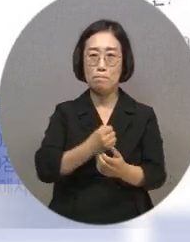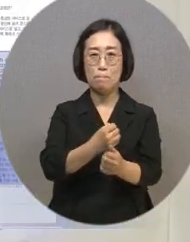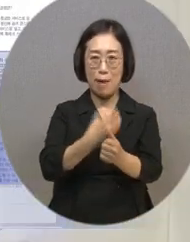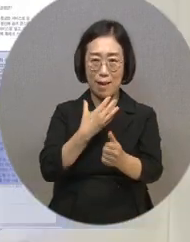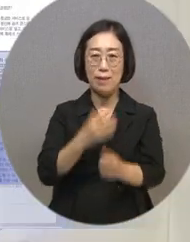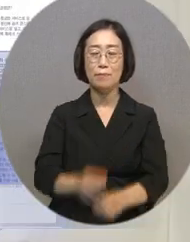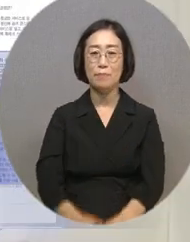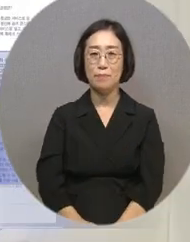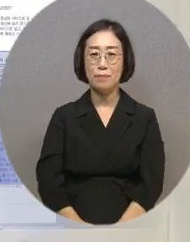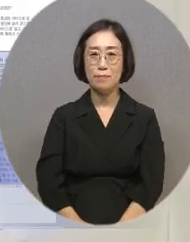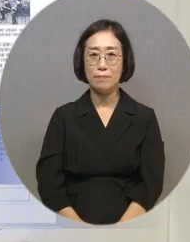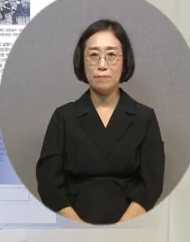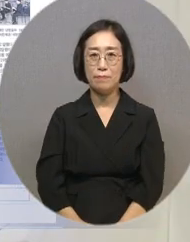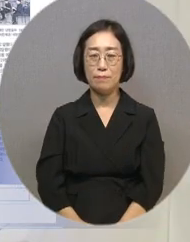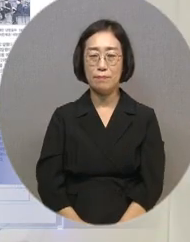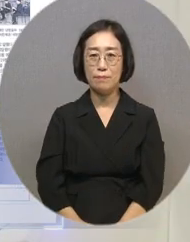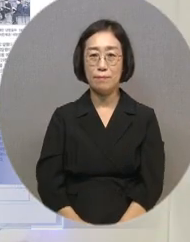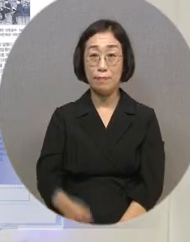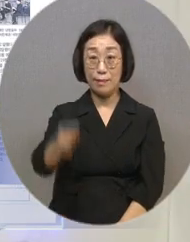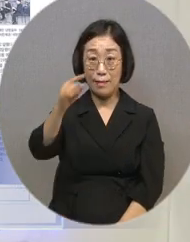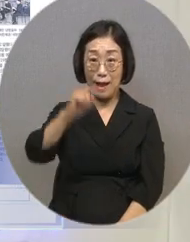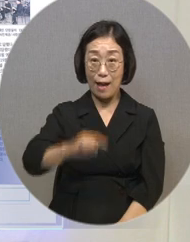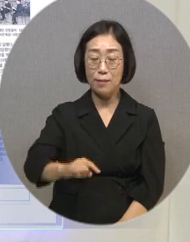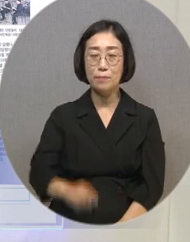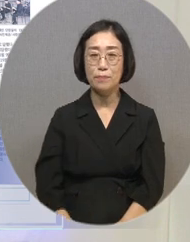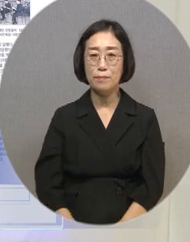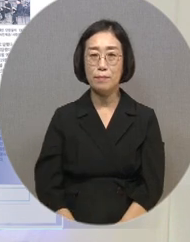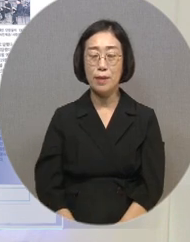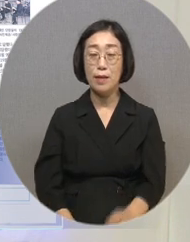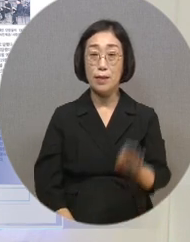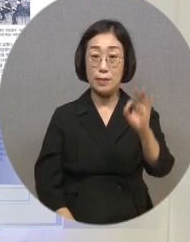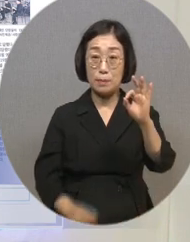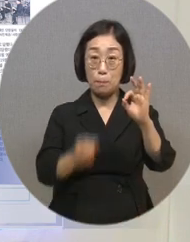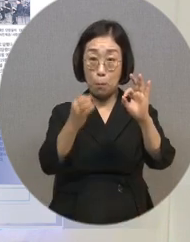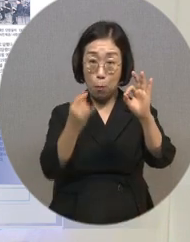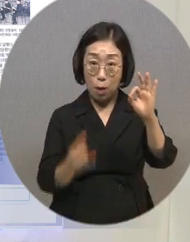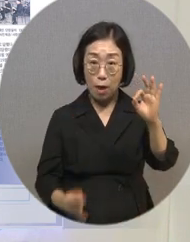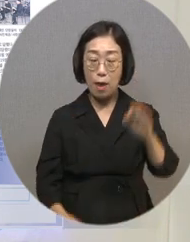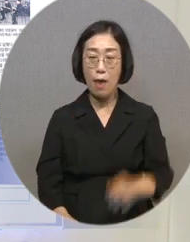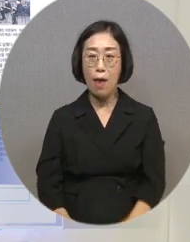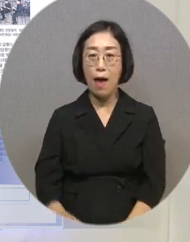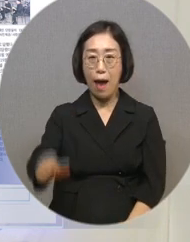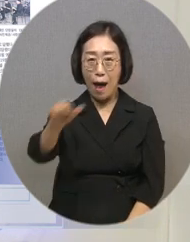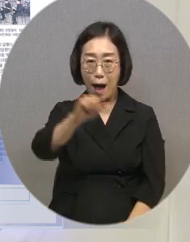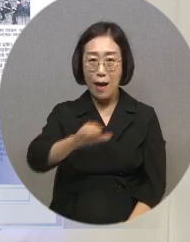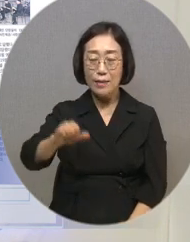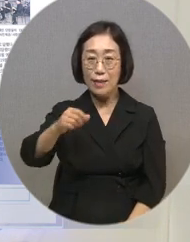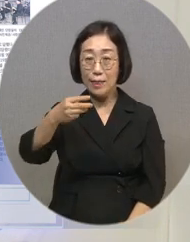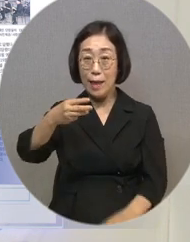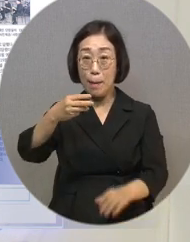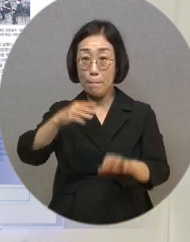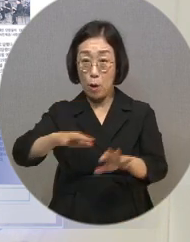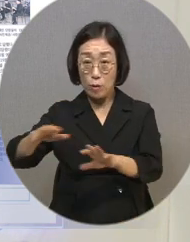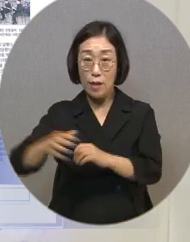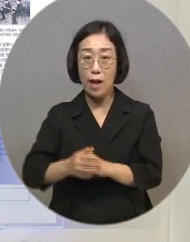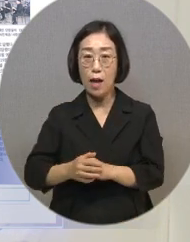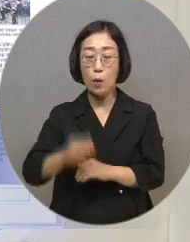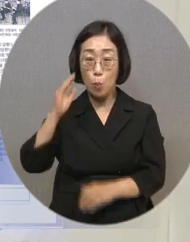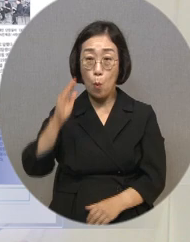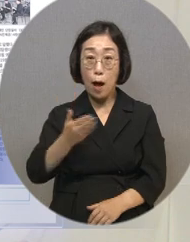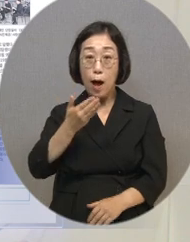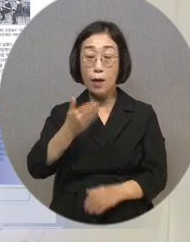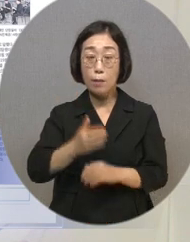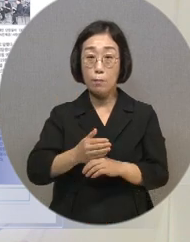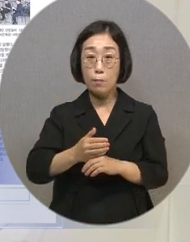말했습니다 계속해서 면입니다 제회 테란 아시아 태평양 농아인 게임에 우리 대표팀이 출전을